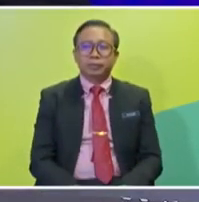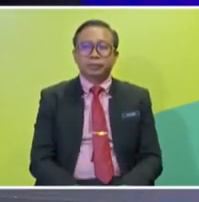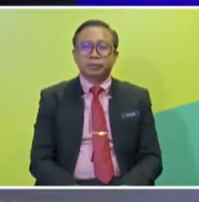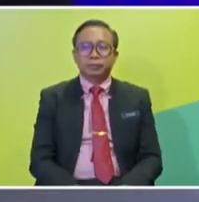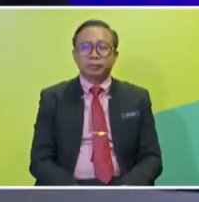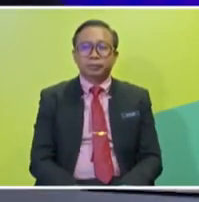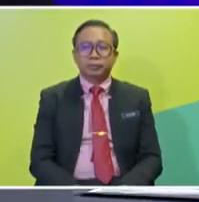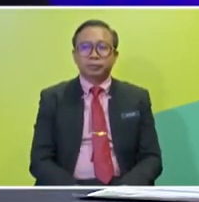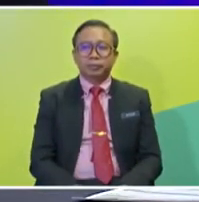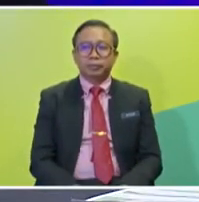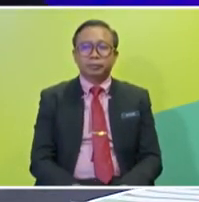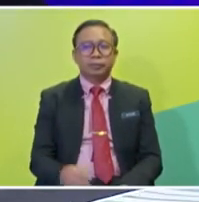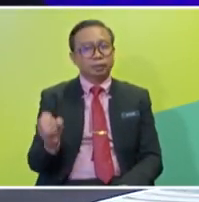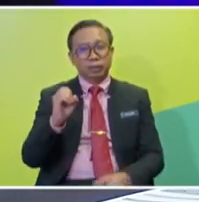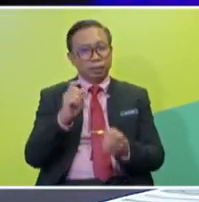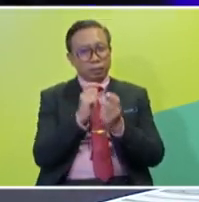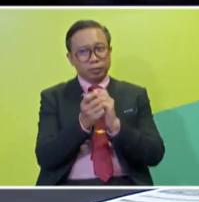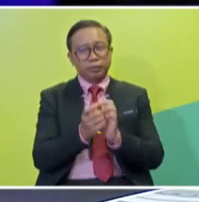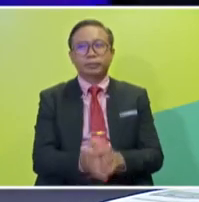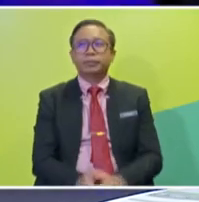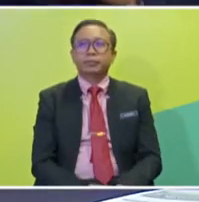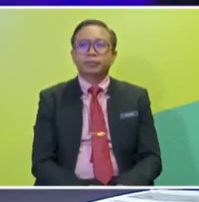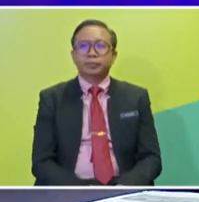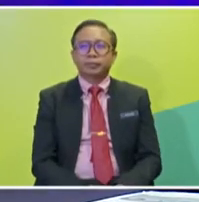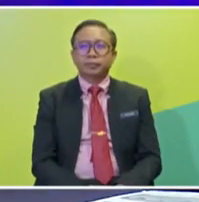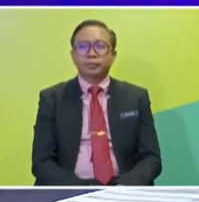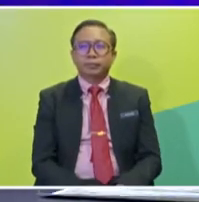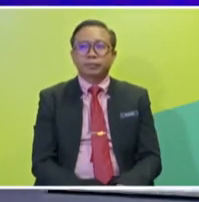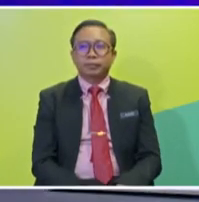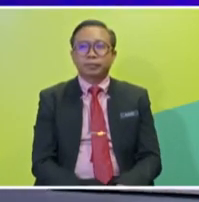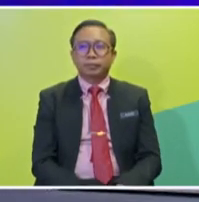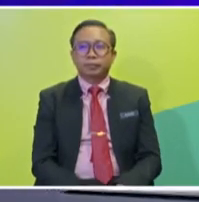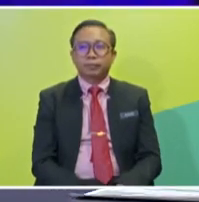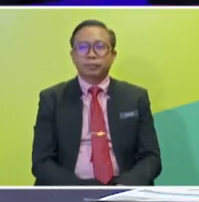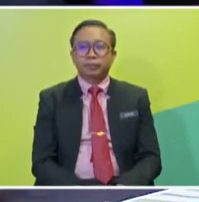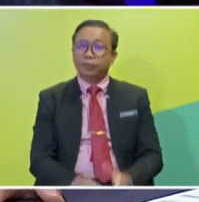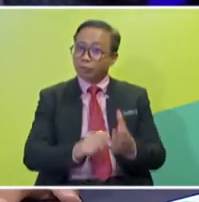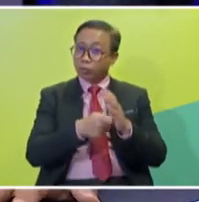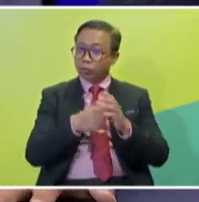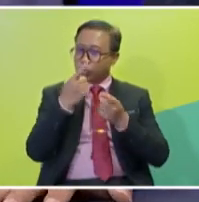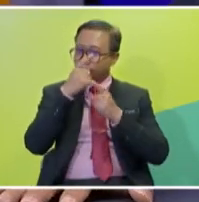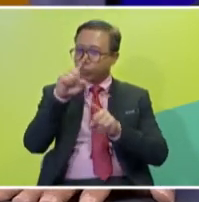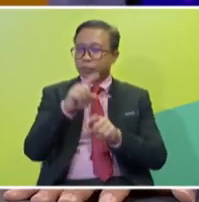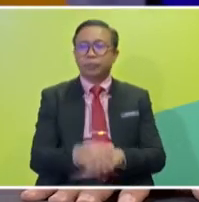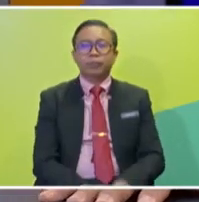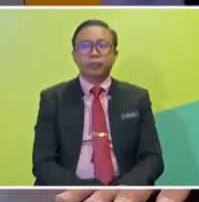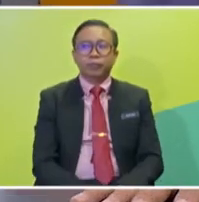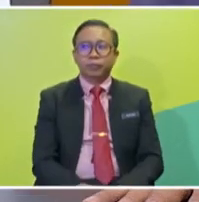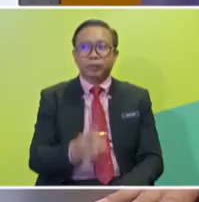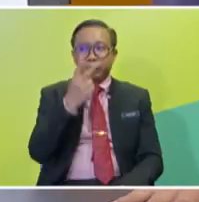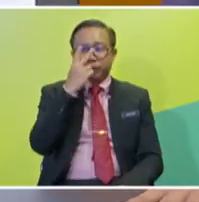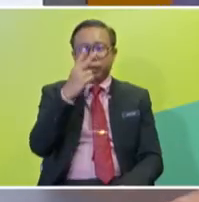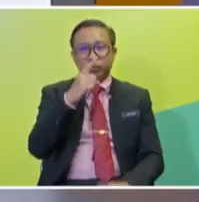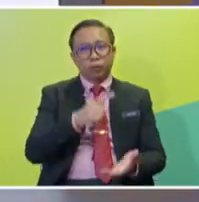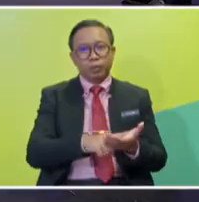tidak ada pertukaran lain oke dia jawaban pertama kita kunci kunci kita kunci jawabannya perhatikan kepada